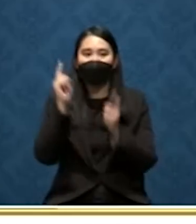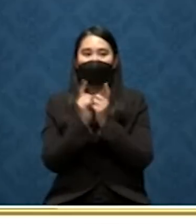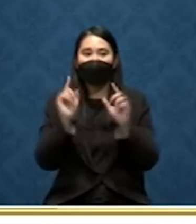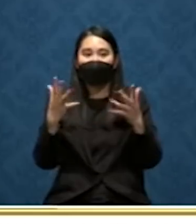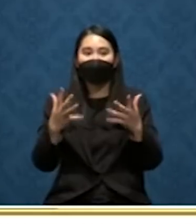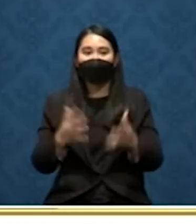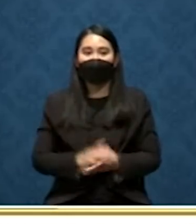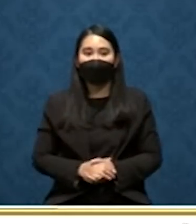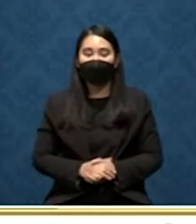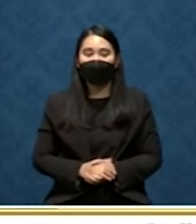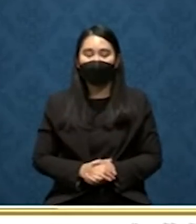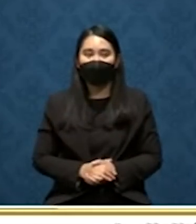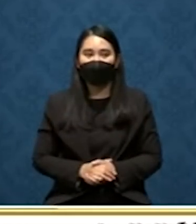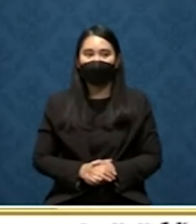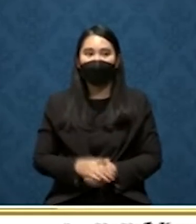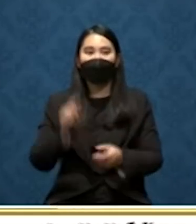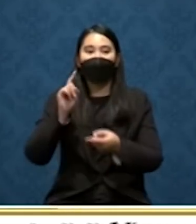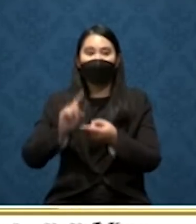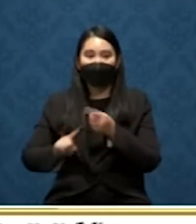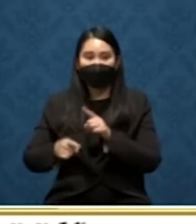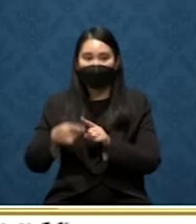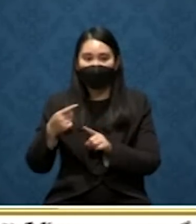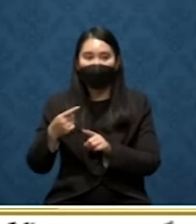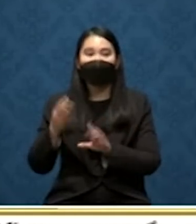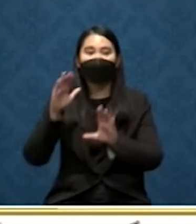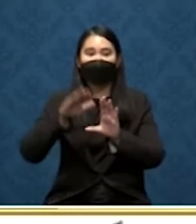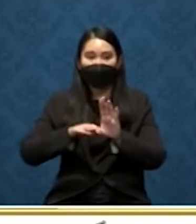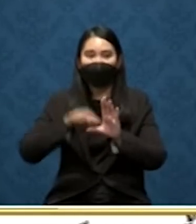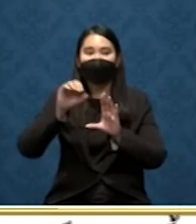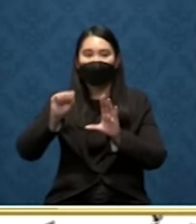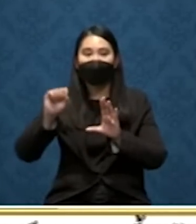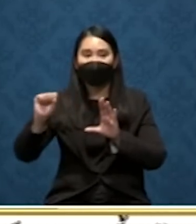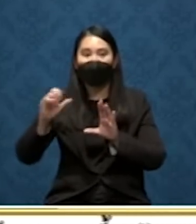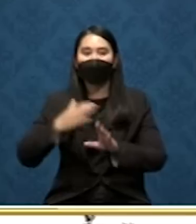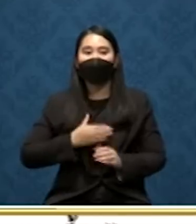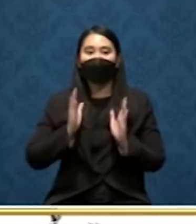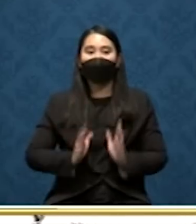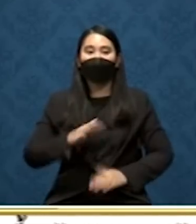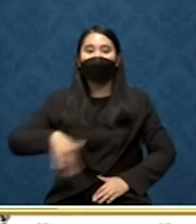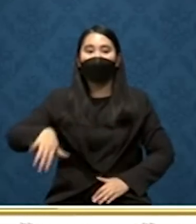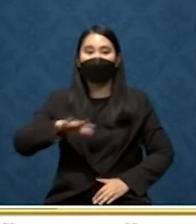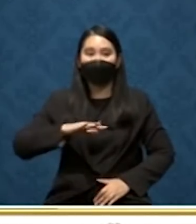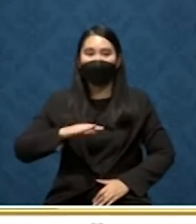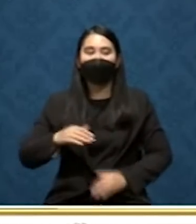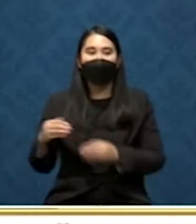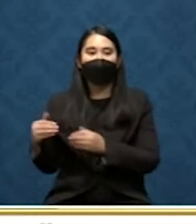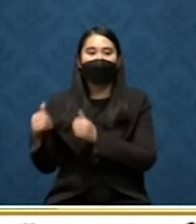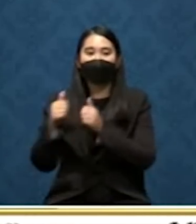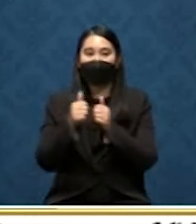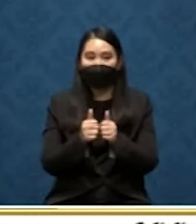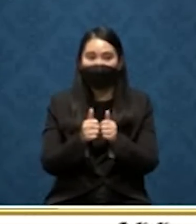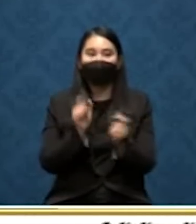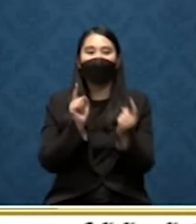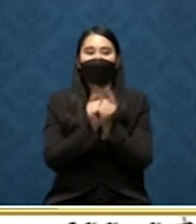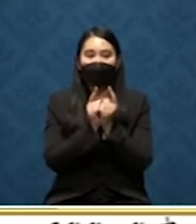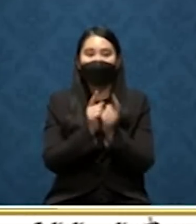นะครัมีเพื่อนที่สมัคร สมัชิภาพผแทรสโดนซึผมเปบคคศานะอยู่แล้วนะครับเขาพามาพบผมใน